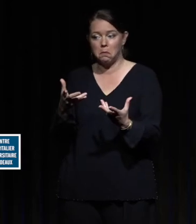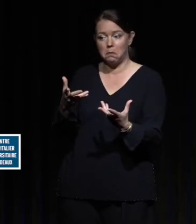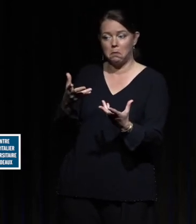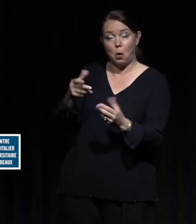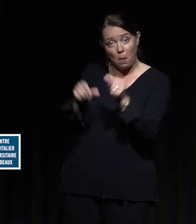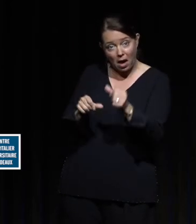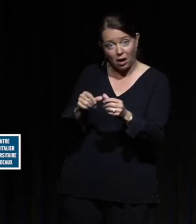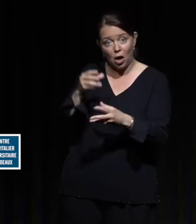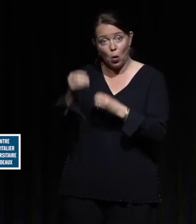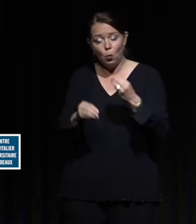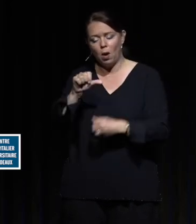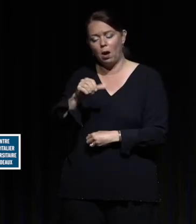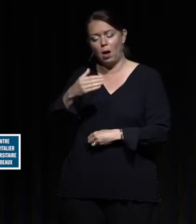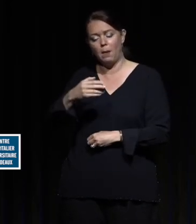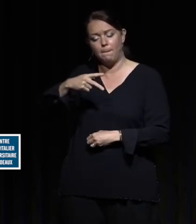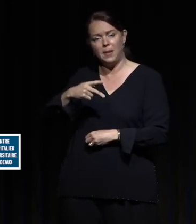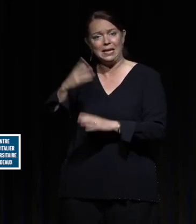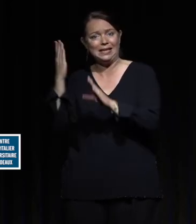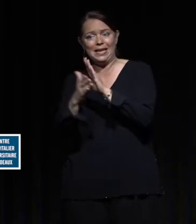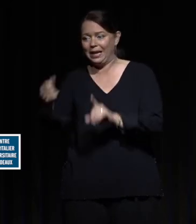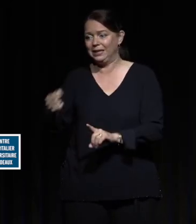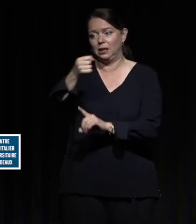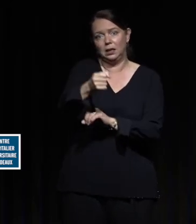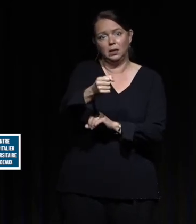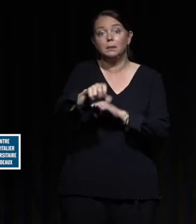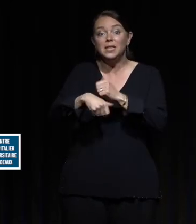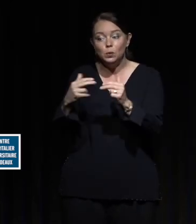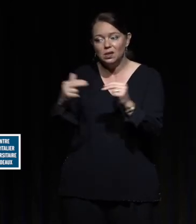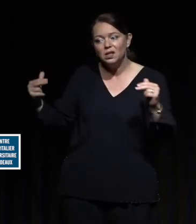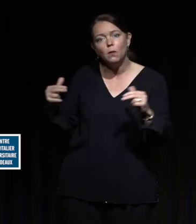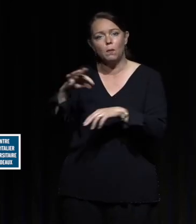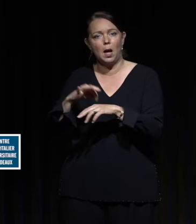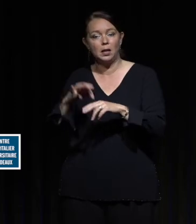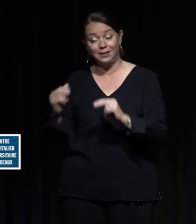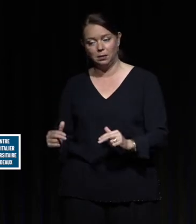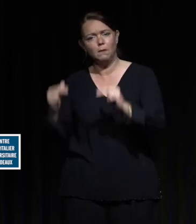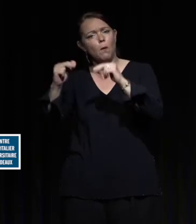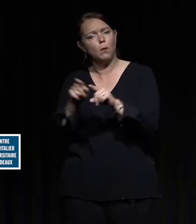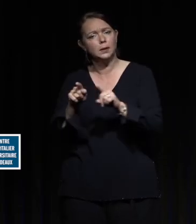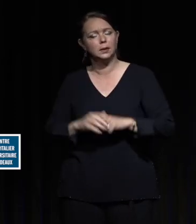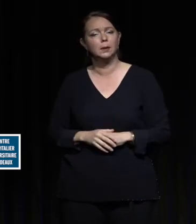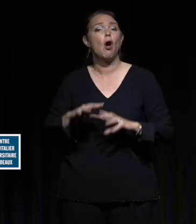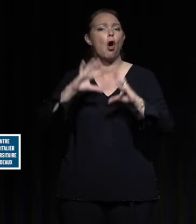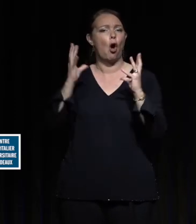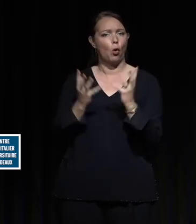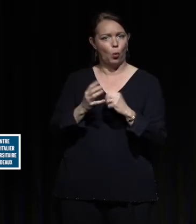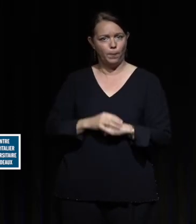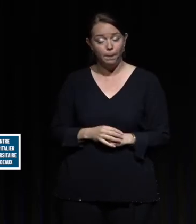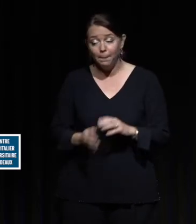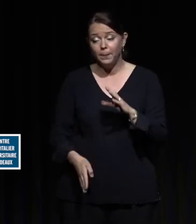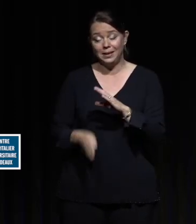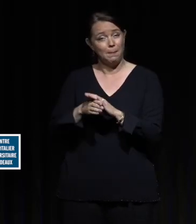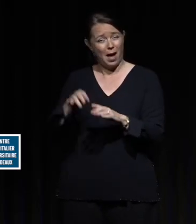me passe en AMP d'emblée en fonction finalement de la gravité de la maladie. Schématiquement, on opérera plutôt des cas initiaux,